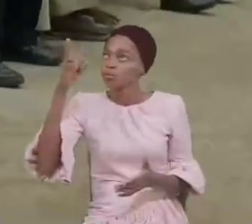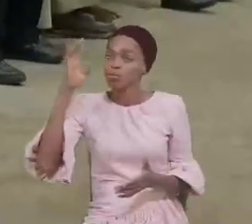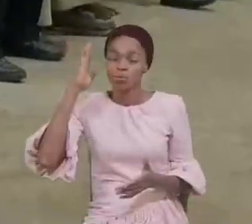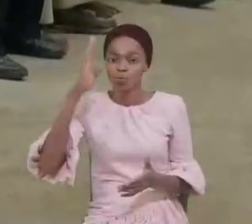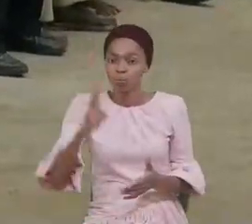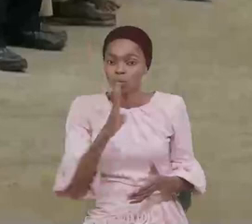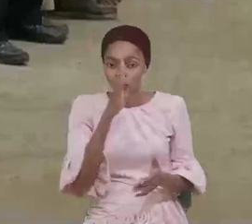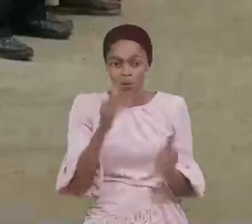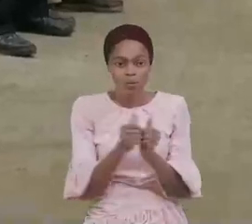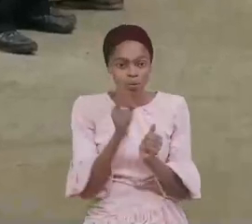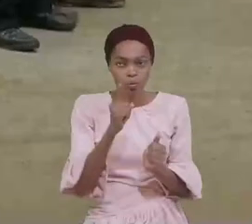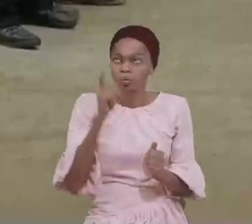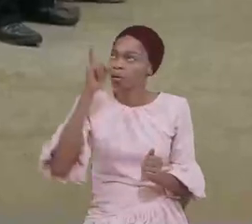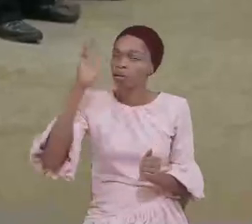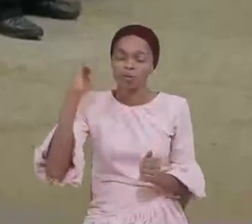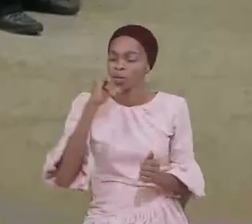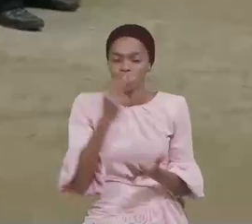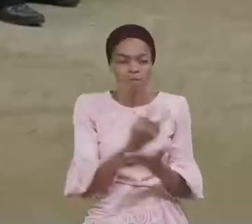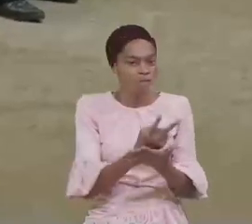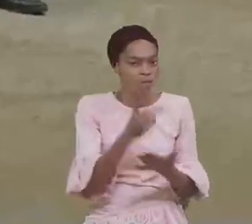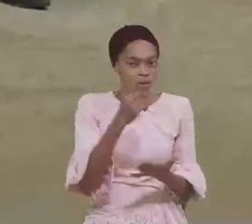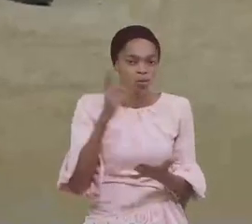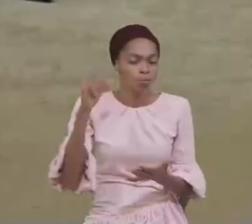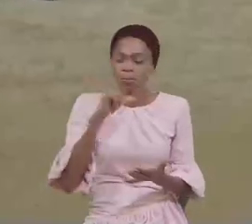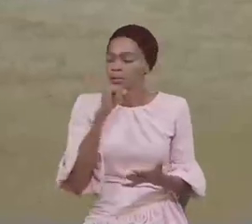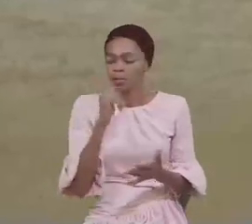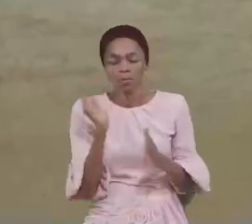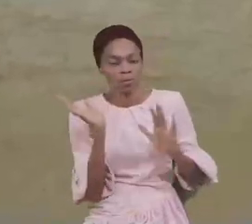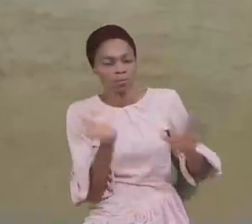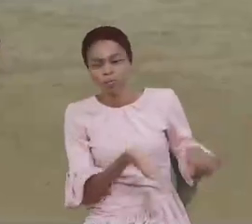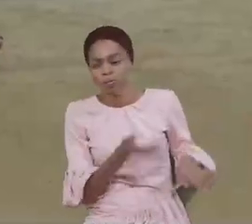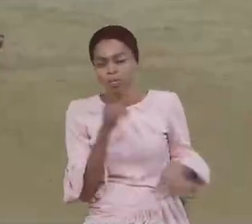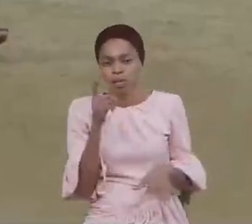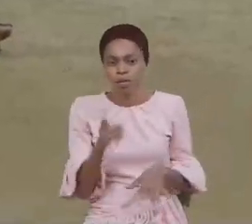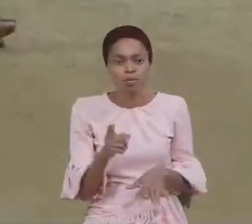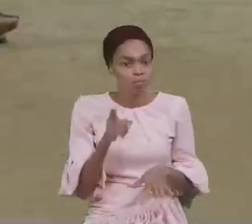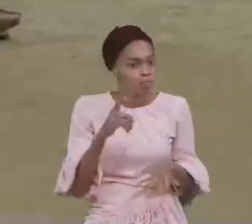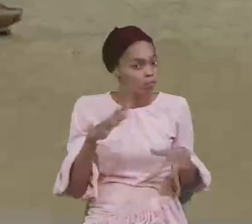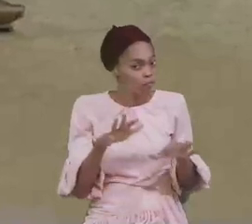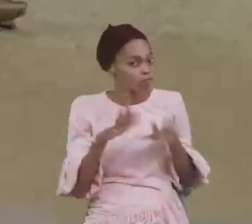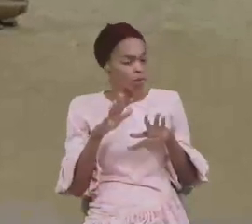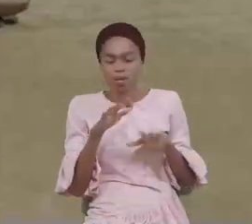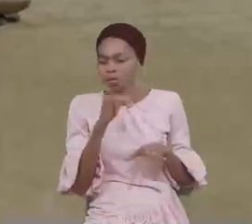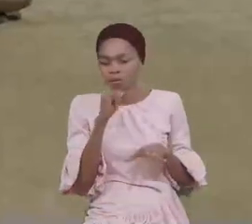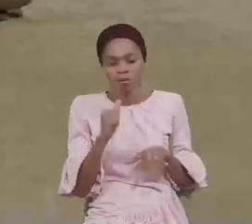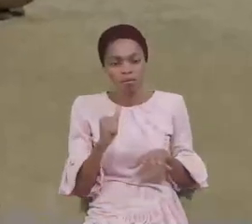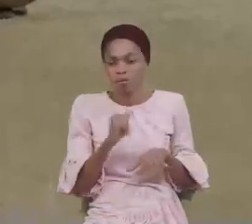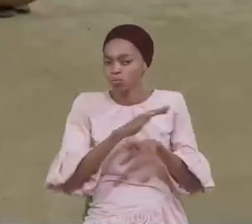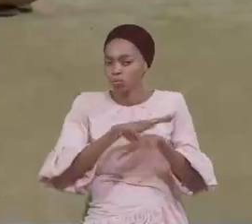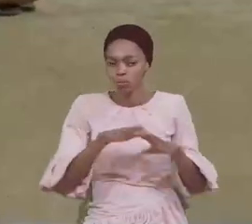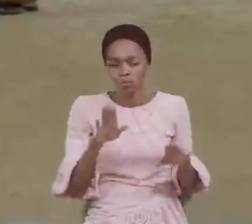toi, il ne te délaissera point, il ne t'abandonnera point,